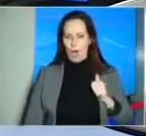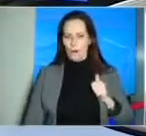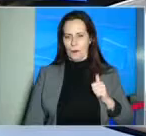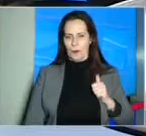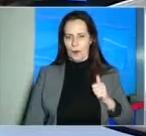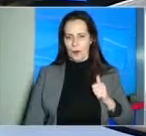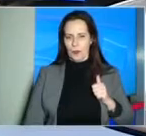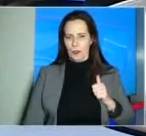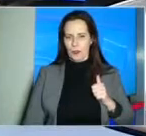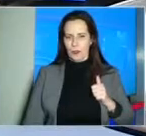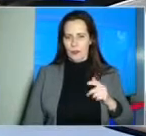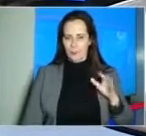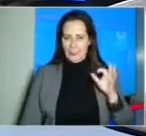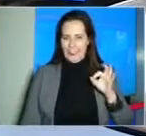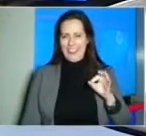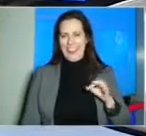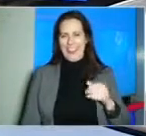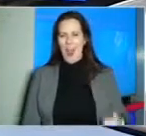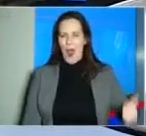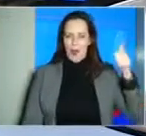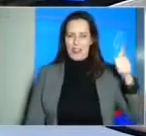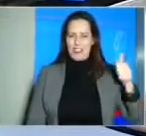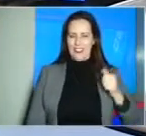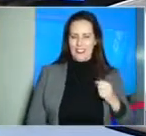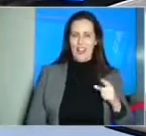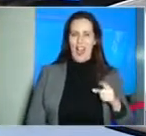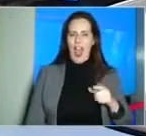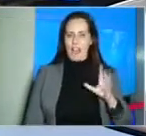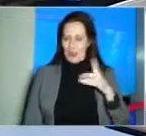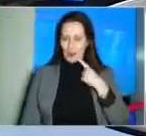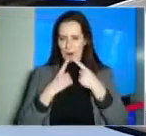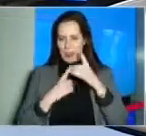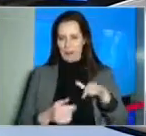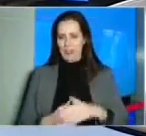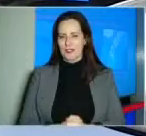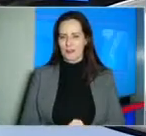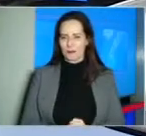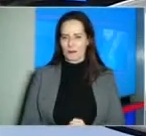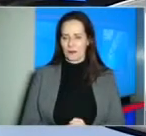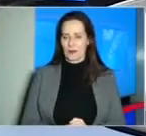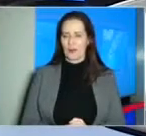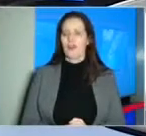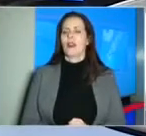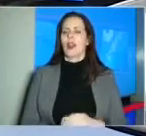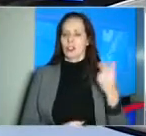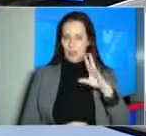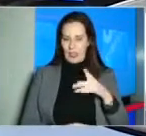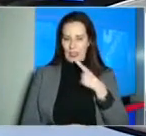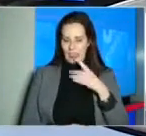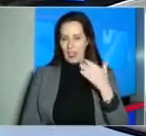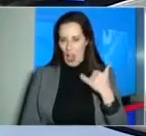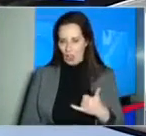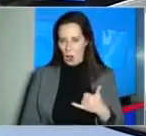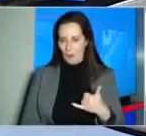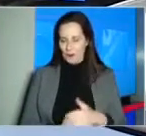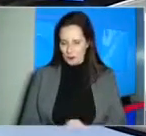עוצמה גברית מול עוצמה יהודית, זה בהחלט יוצר פה שני... על התווך הזה אנחנו נדבר כנראה היום, על תמונת היום, כמובן, תמונת היום